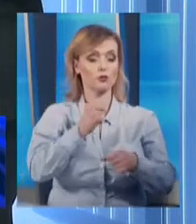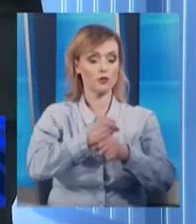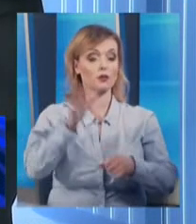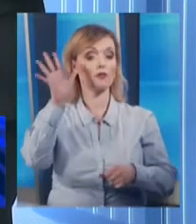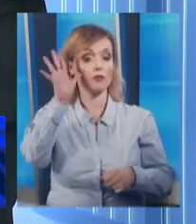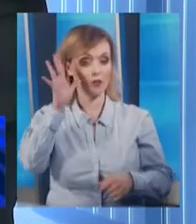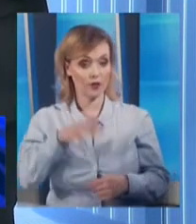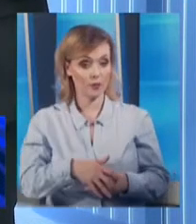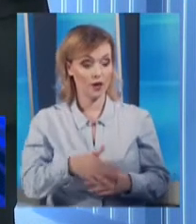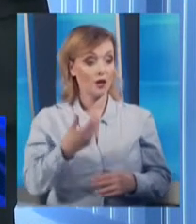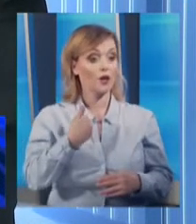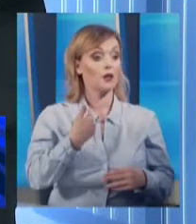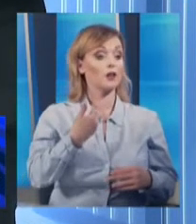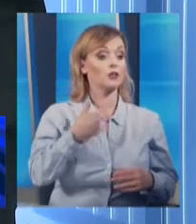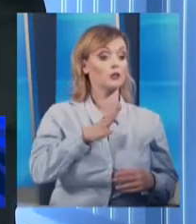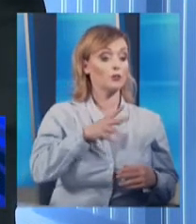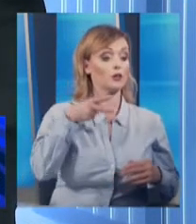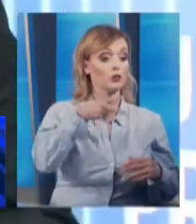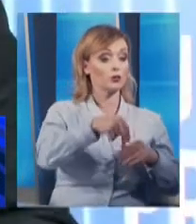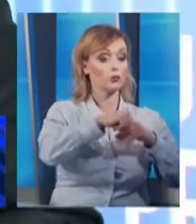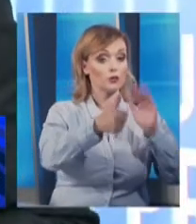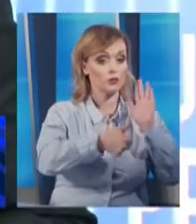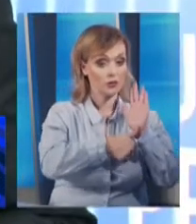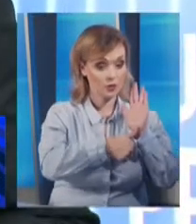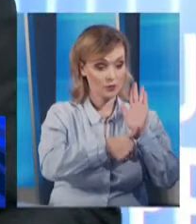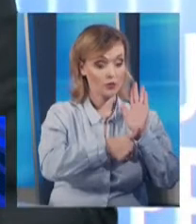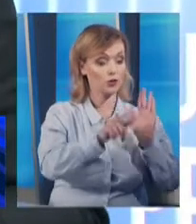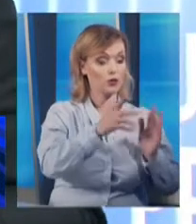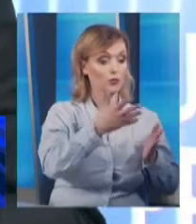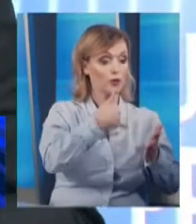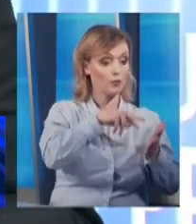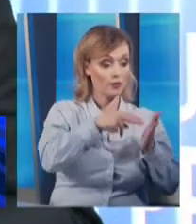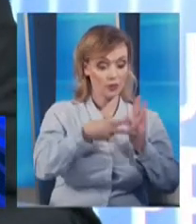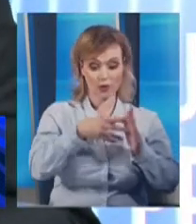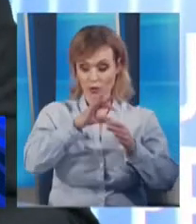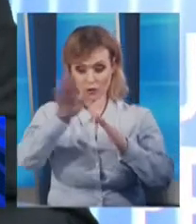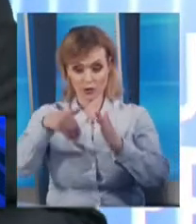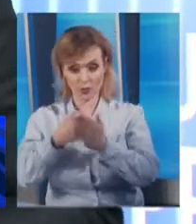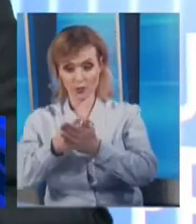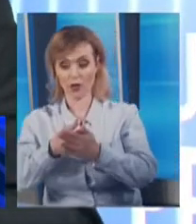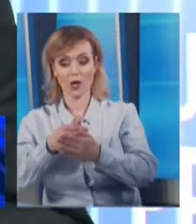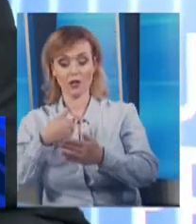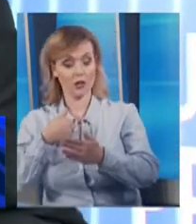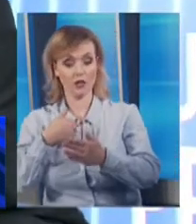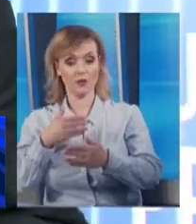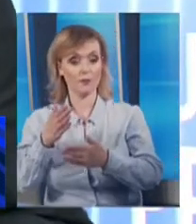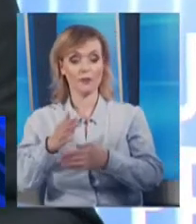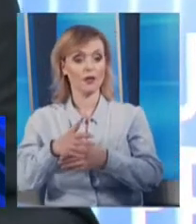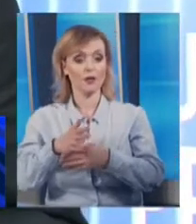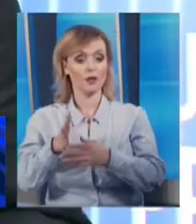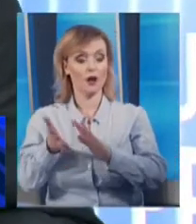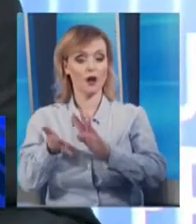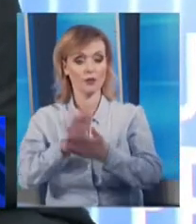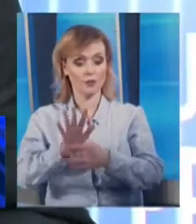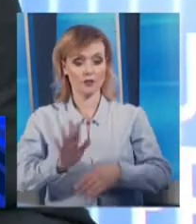ideea unității încă în 2016 și nu am abandonat-o nici până în momentul de față. Am făcut gestul din 2016, am susținut un candidat